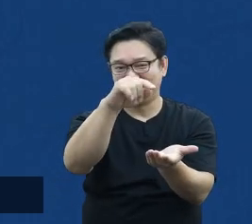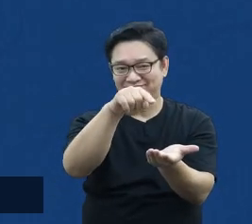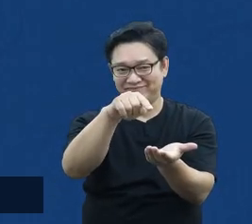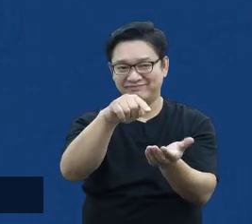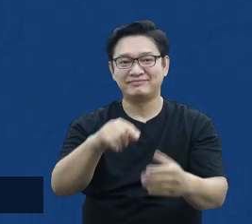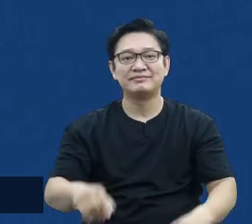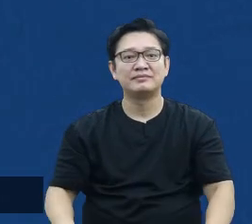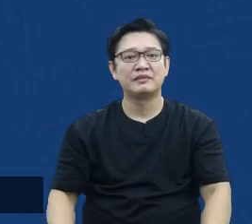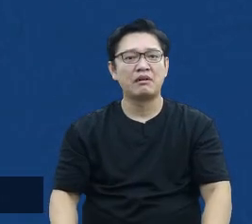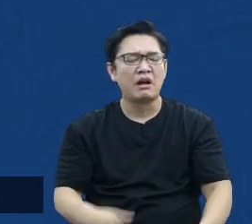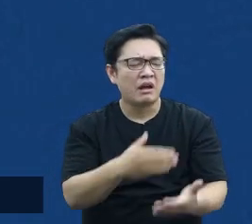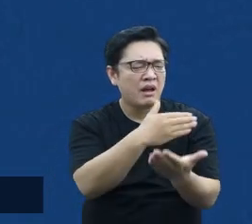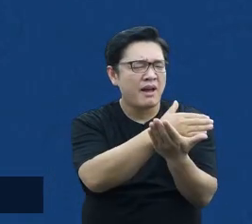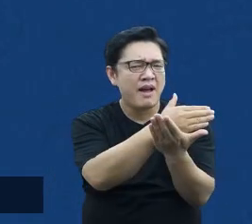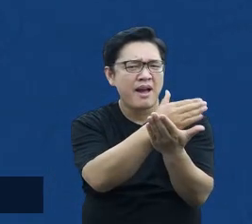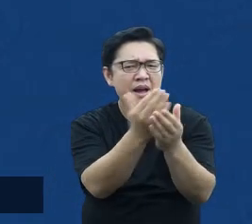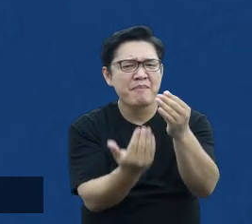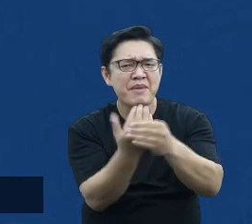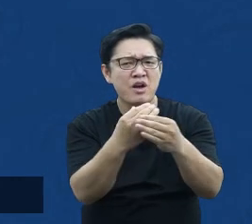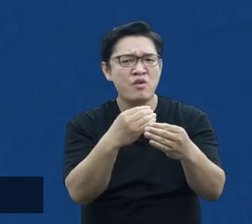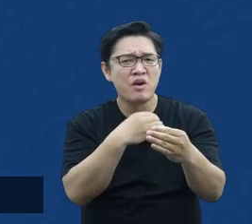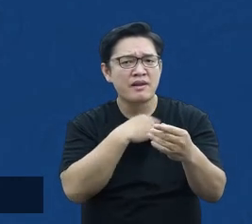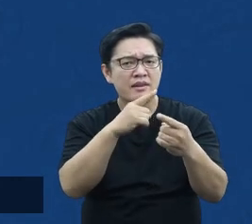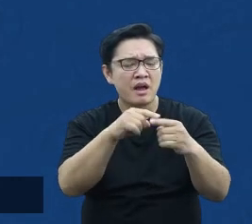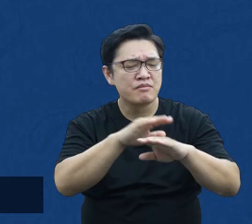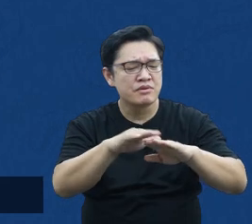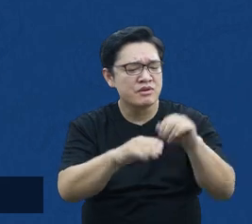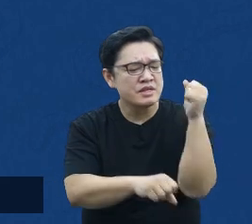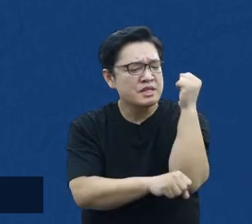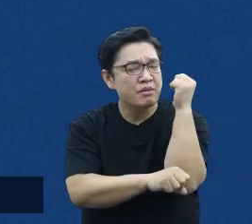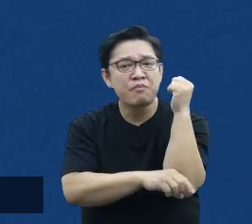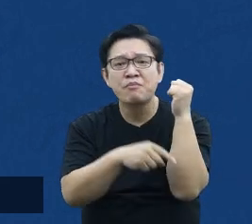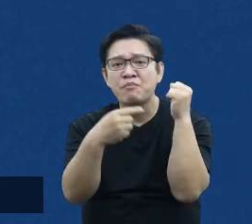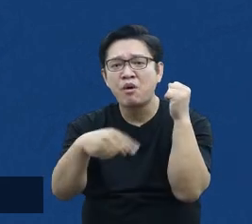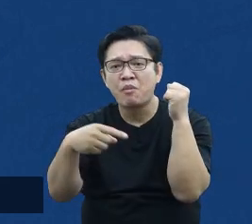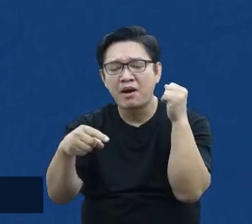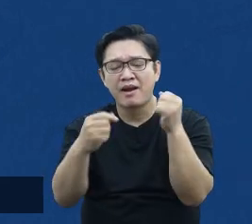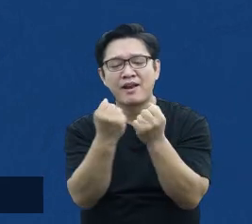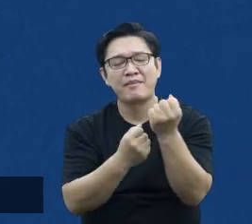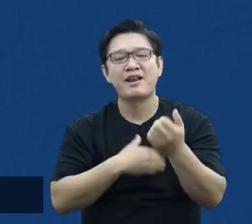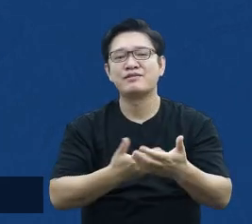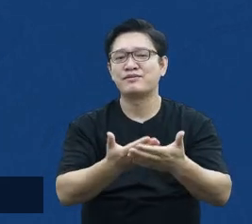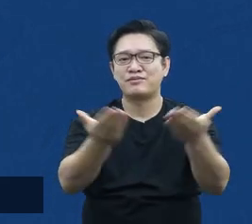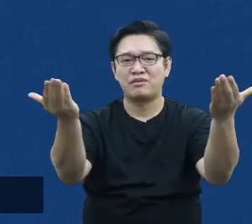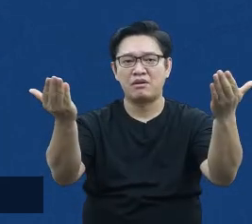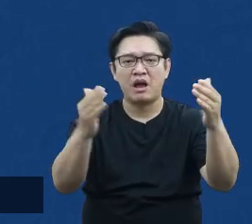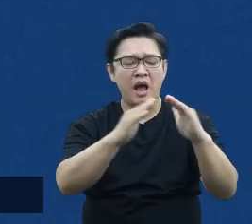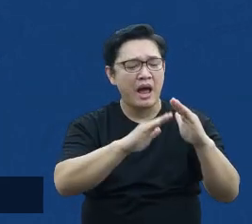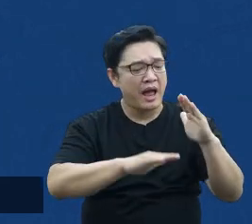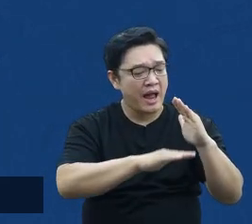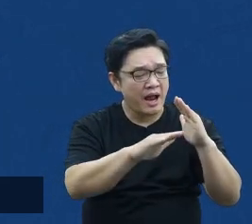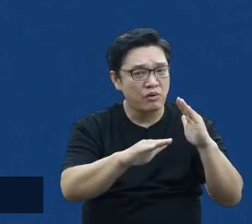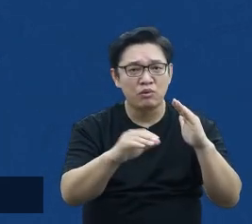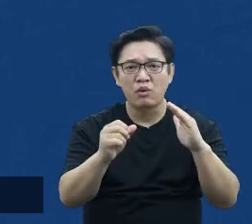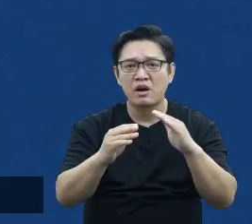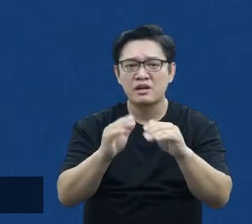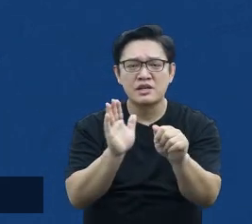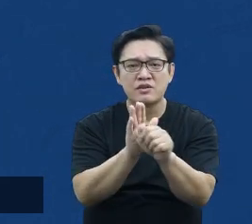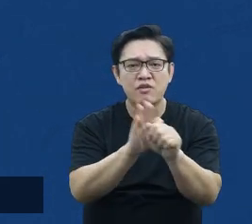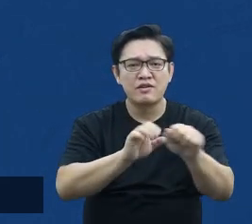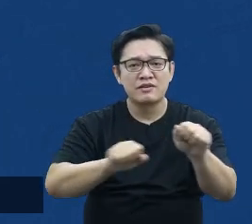있습니다. 다양한 재난사고에 대해서 준비와 대처 방법을 안내하고 있으니 가족